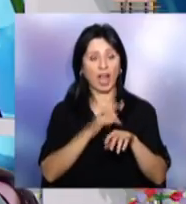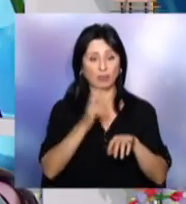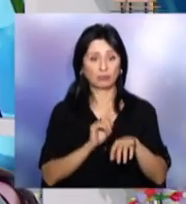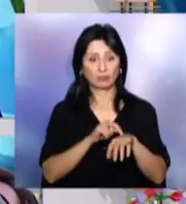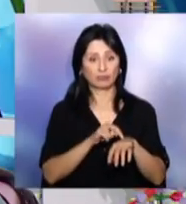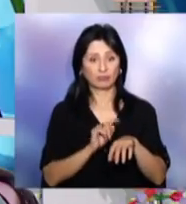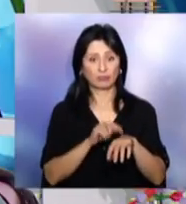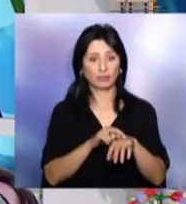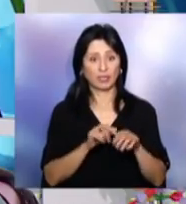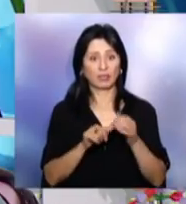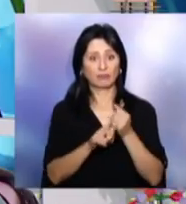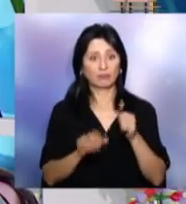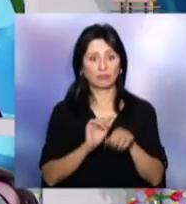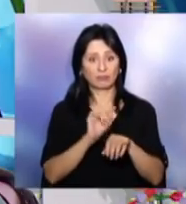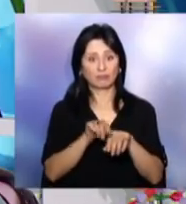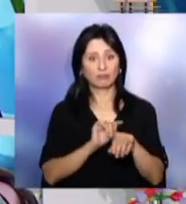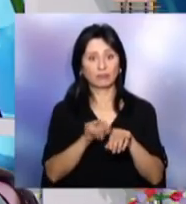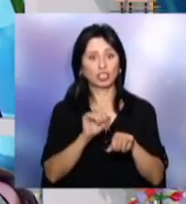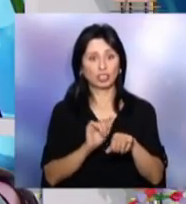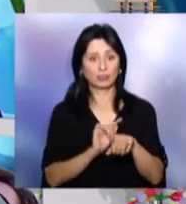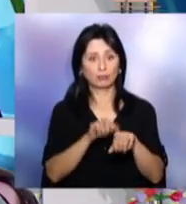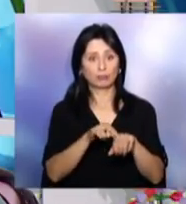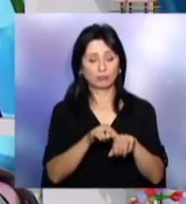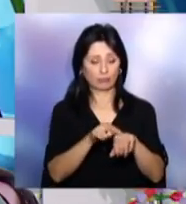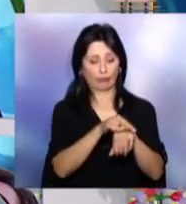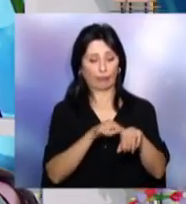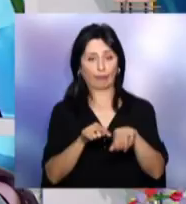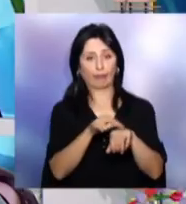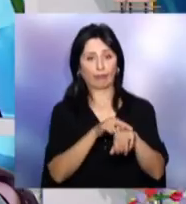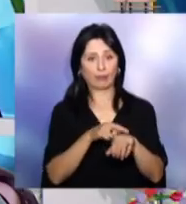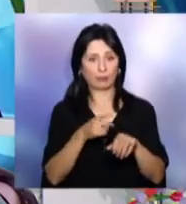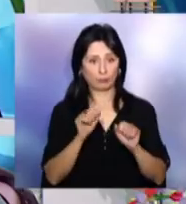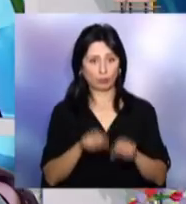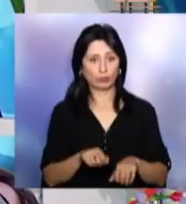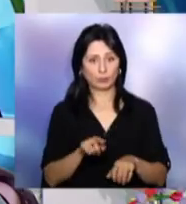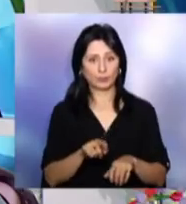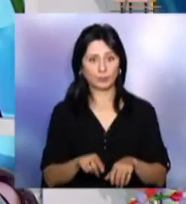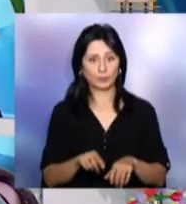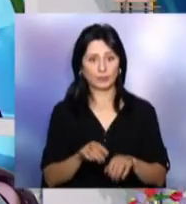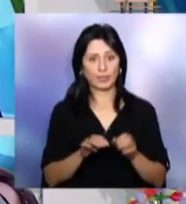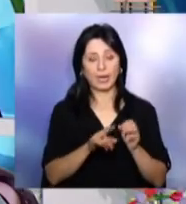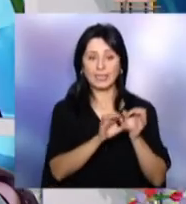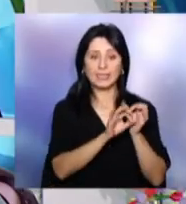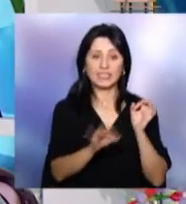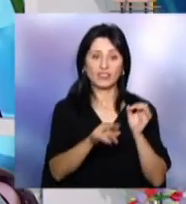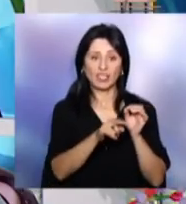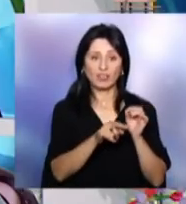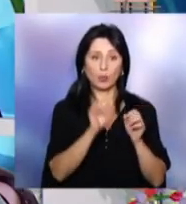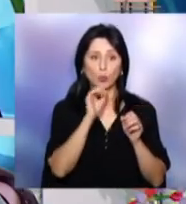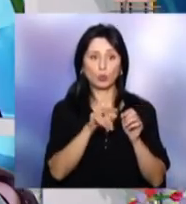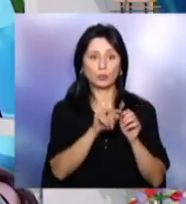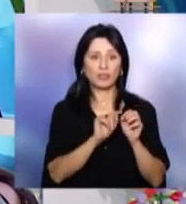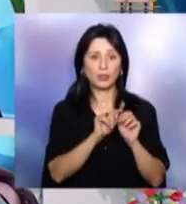რადგან განალოვანი მასები რომელიც გადმოდის, შეიძლება გარშემო კანი დაზიანდეს, რადგან წვრილი ნაწლავიდან ხდება